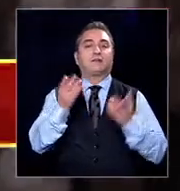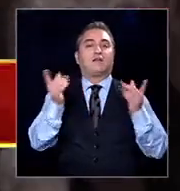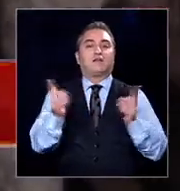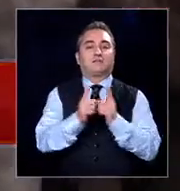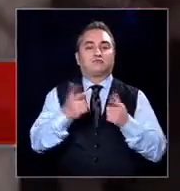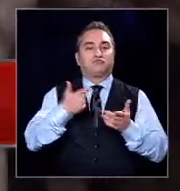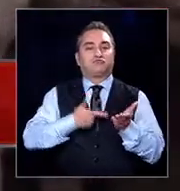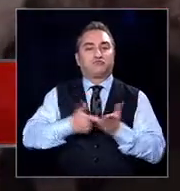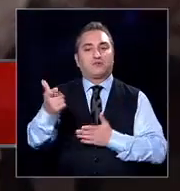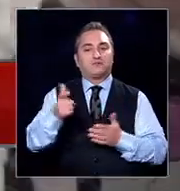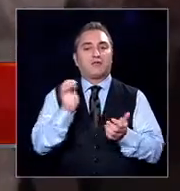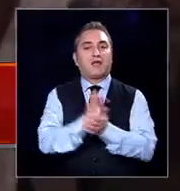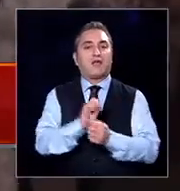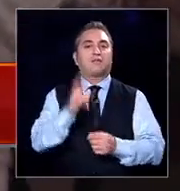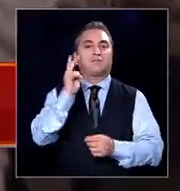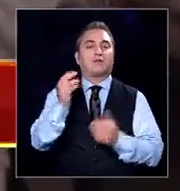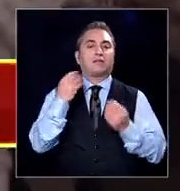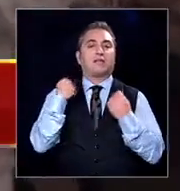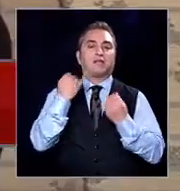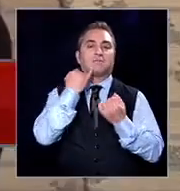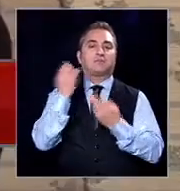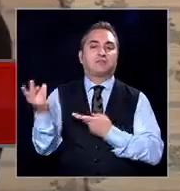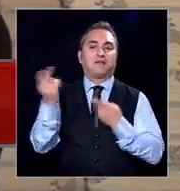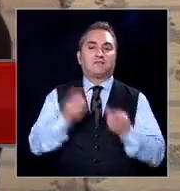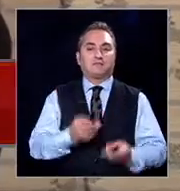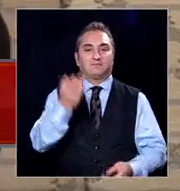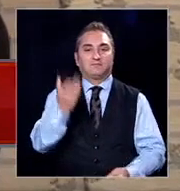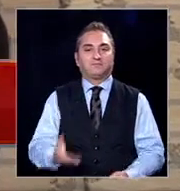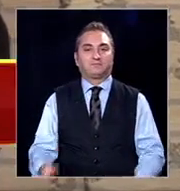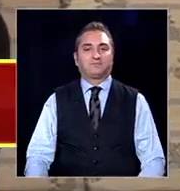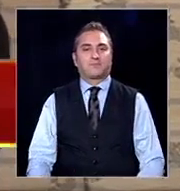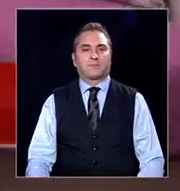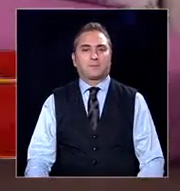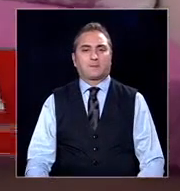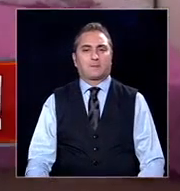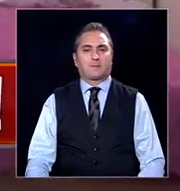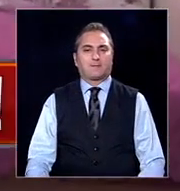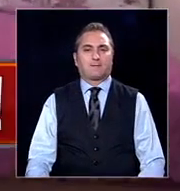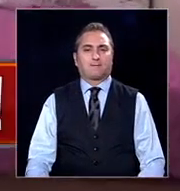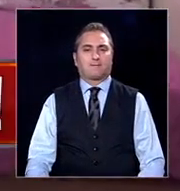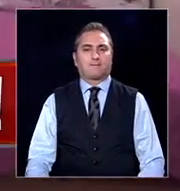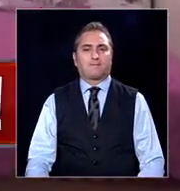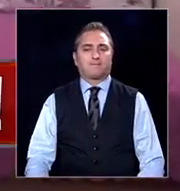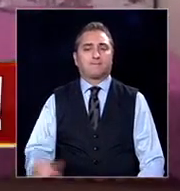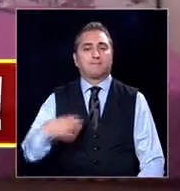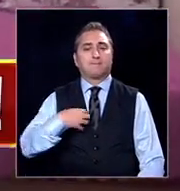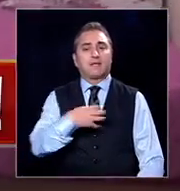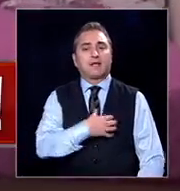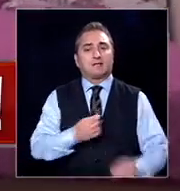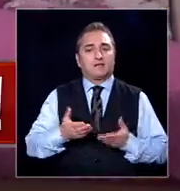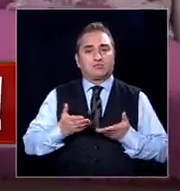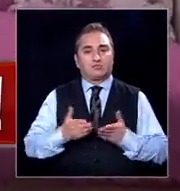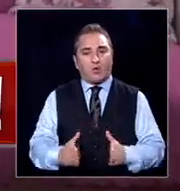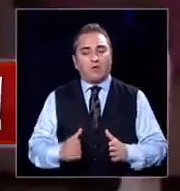çiftçilik yapan öksüz ailesinin yeni misafirleri. Dün ineğimiz doğum yaptı. Doğumumuz zor oldu. Anneleri doğum